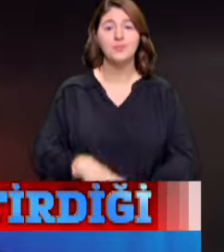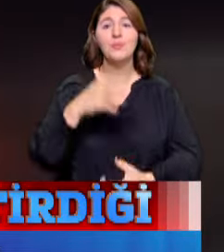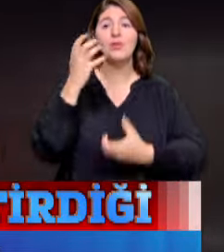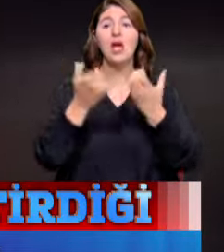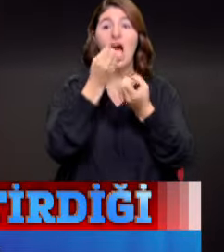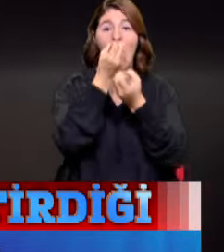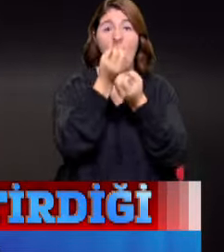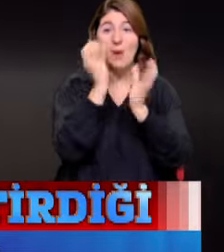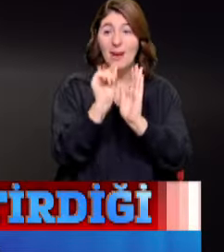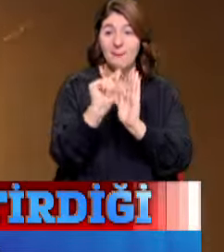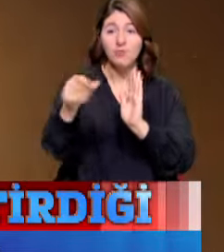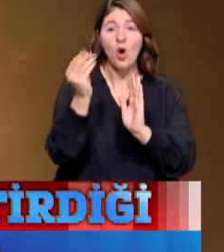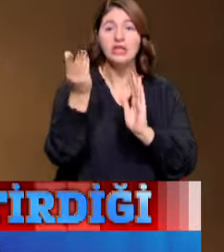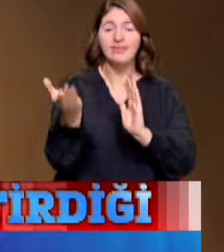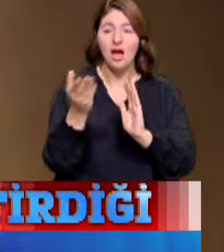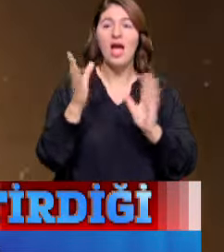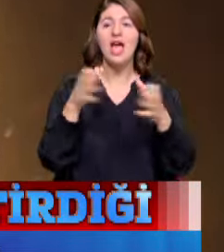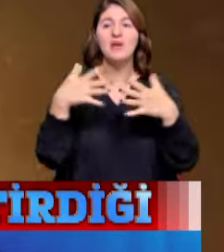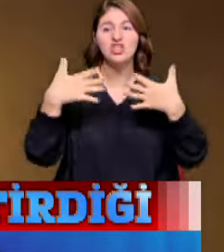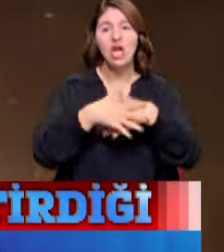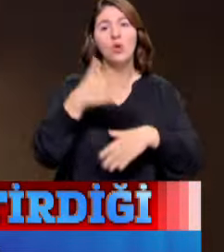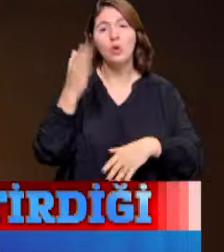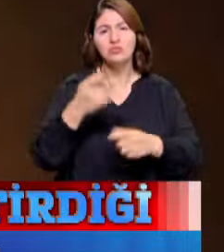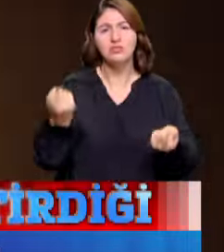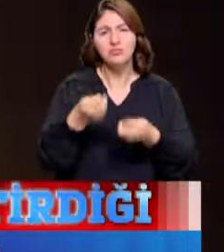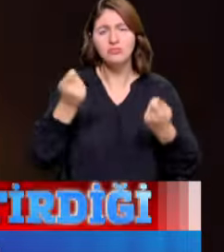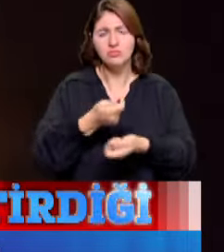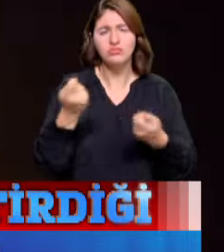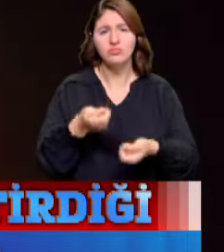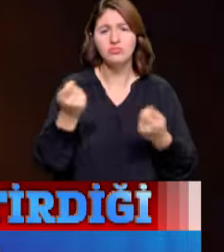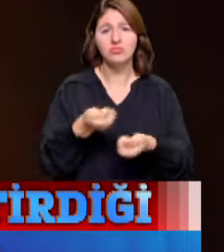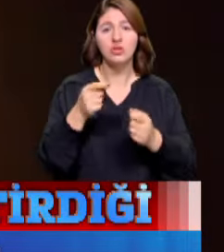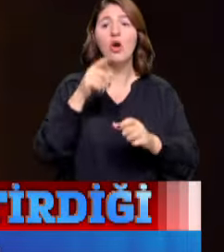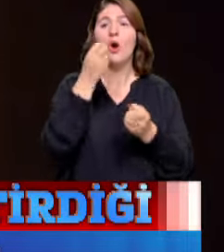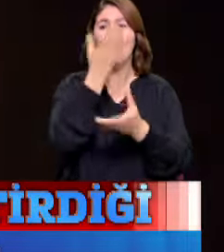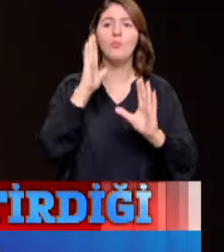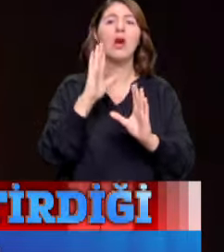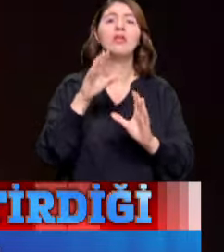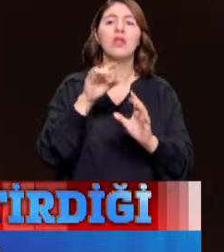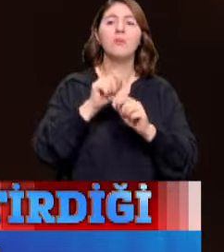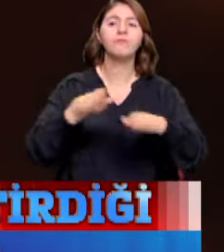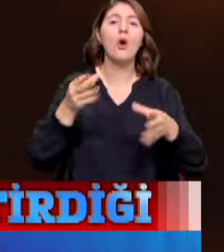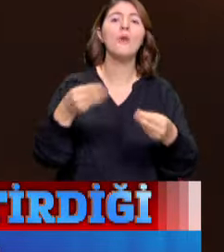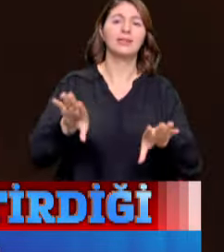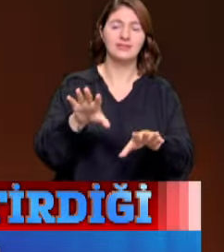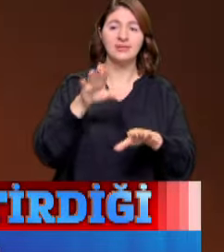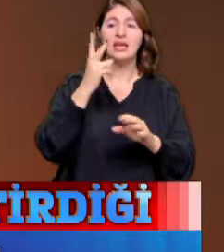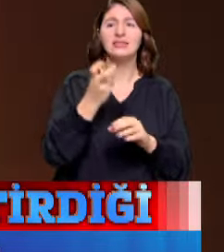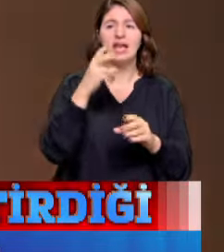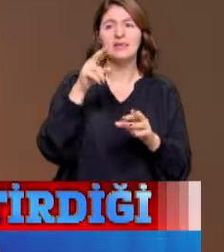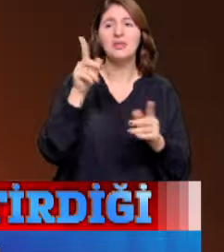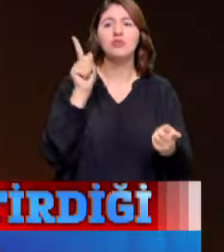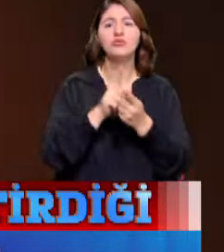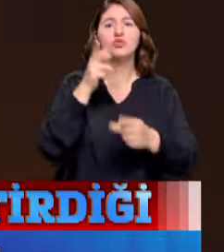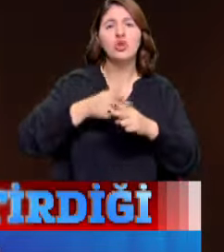Yangın ağaçlık alana sıçrasa da ekiplerin gece karanlığında verdiği mücadele sayesinde ormanı teslim alamadı. 2 saat gibi kısa bir